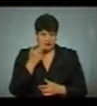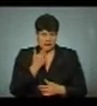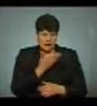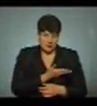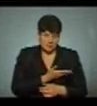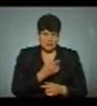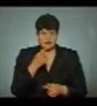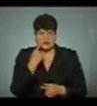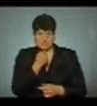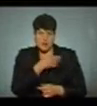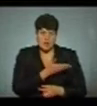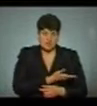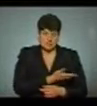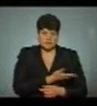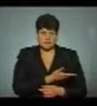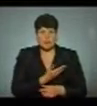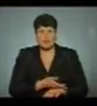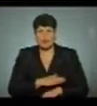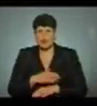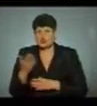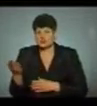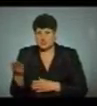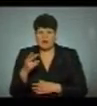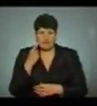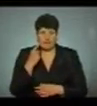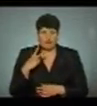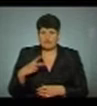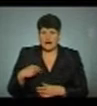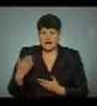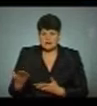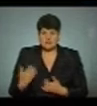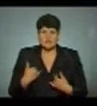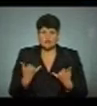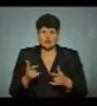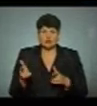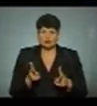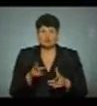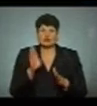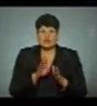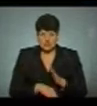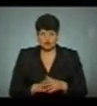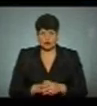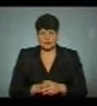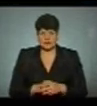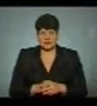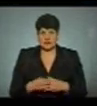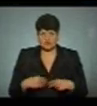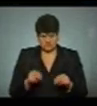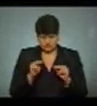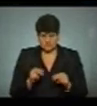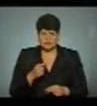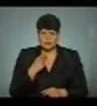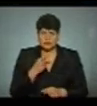країнах, Іспанія, Польща, Франція. І ми сьогодні готуємося до гіршого сценарію. Тобто, я говорю про це